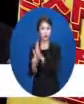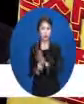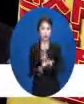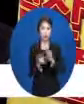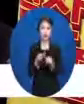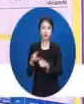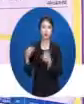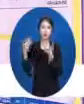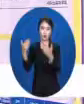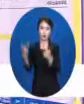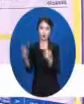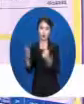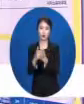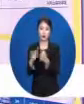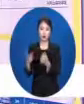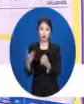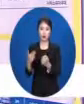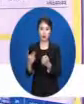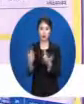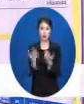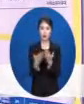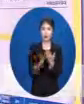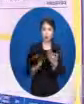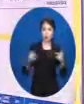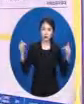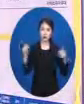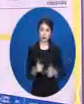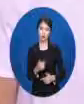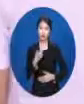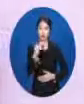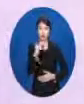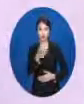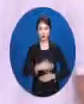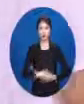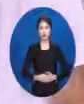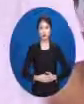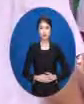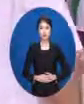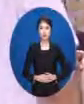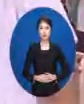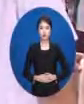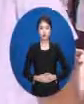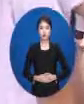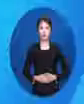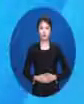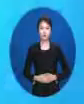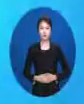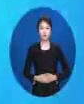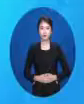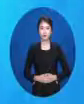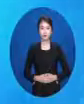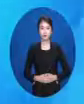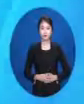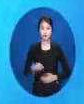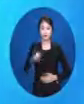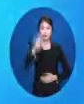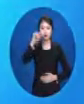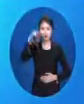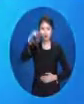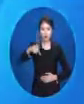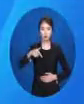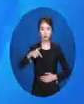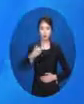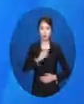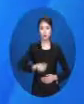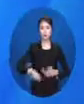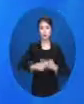제공하여 채용 박람회 이전에 응시하도록 함으로써 미스매칭을 최소화할 수 있도록 했습니다. 천안시 서북구